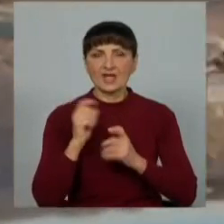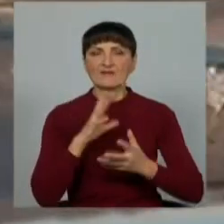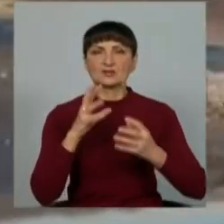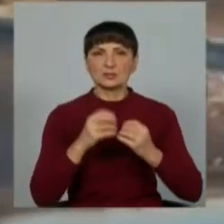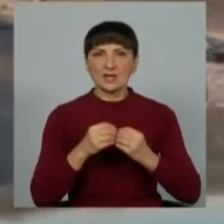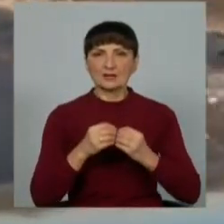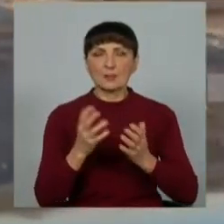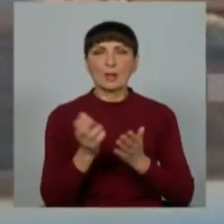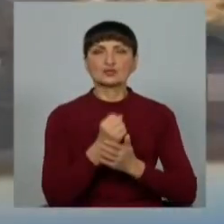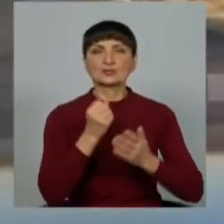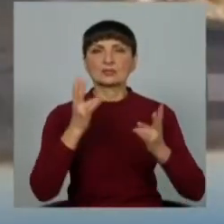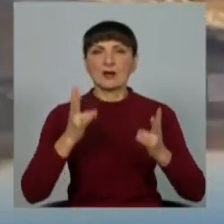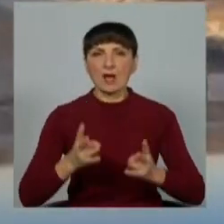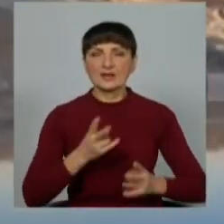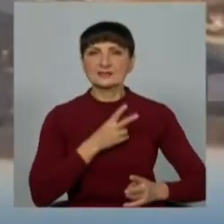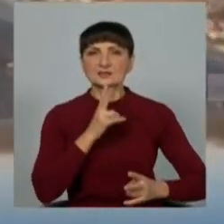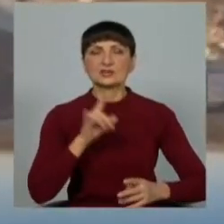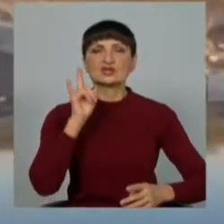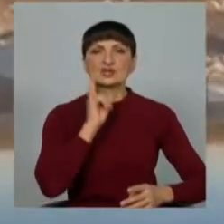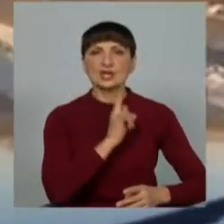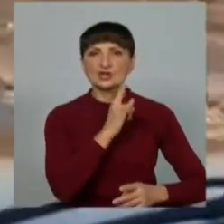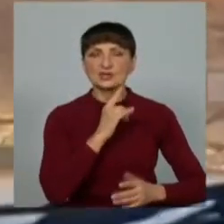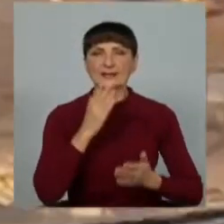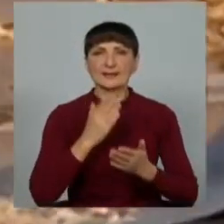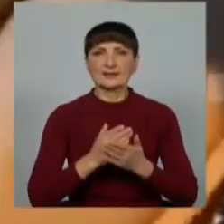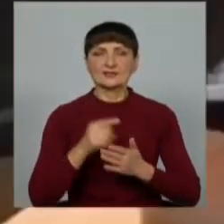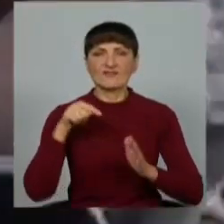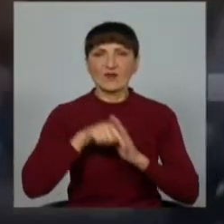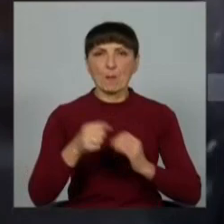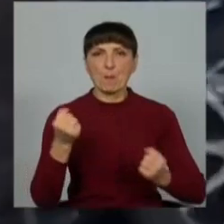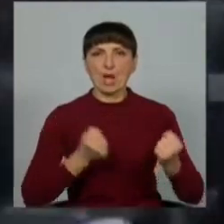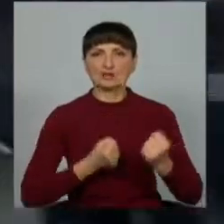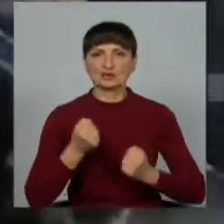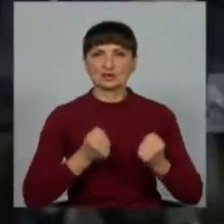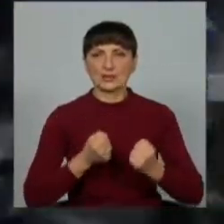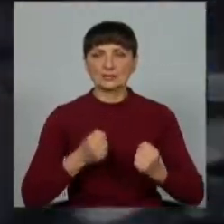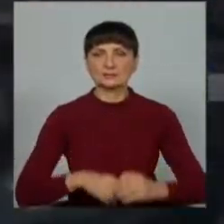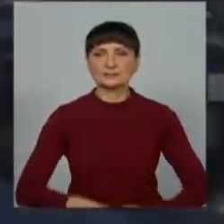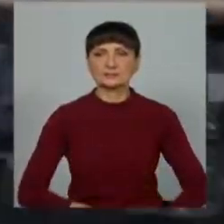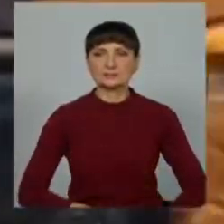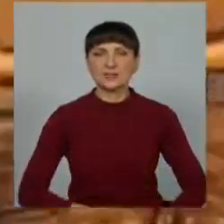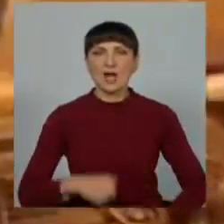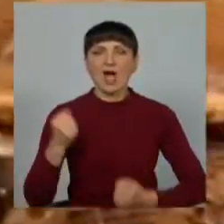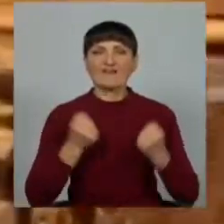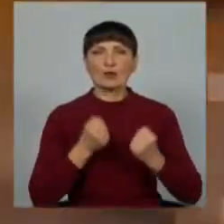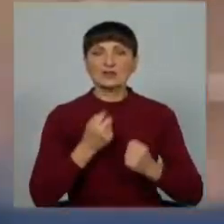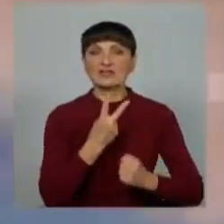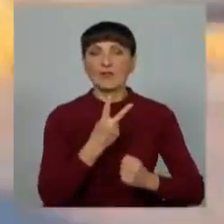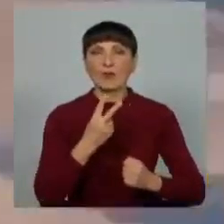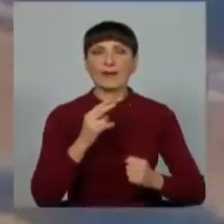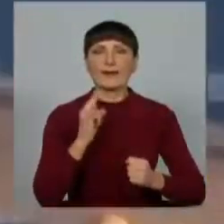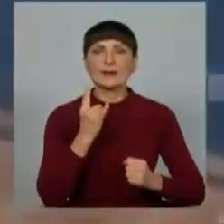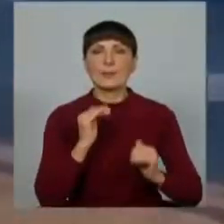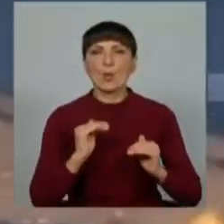результате от полученных травм скончалась женщина находившаяся в салоне искореженной иномарки а вот водители двое несовершеннолетних